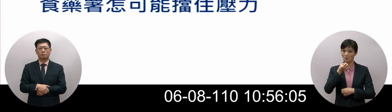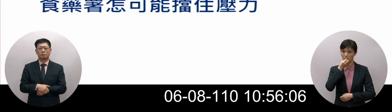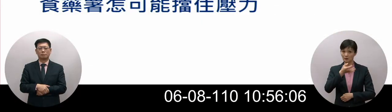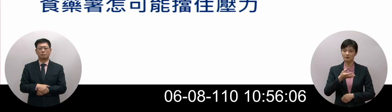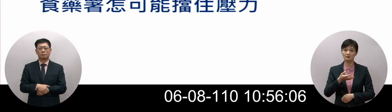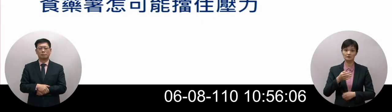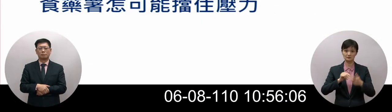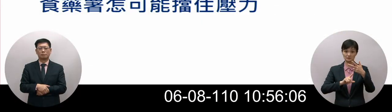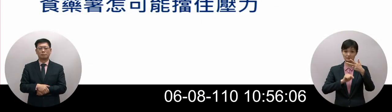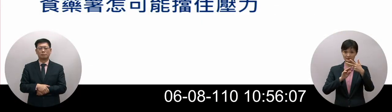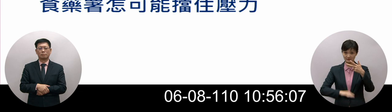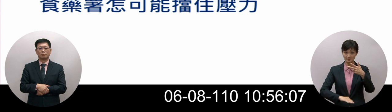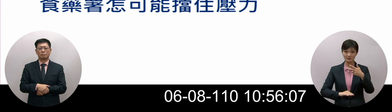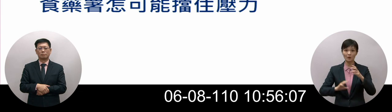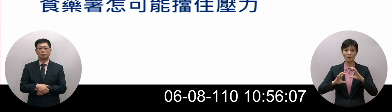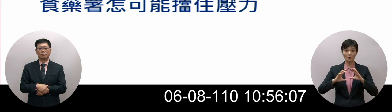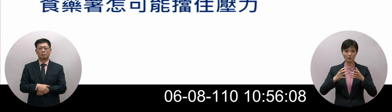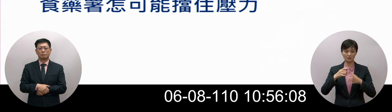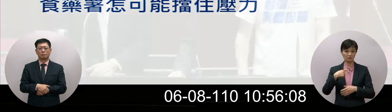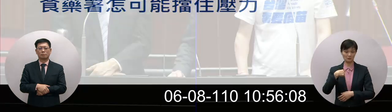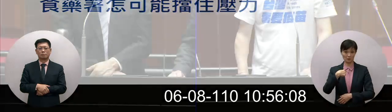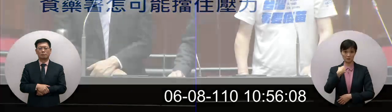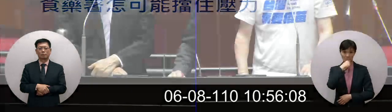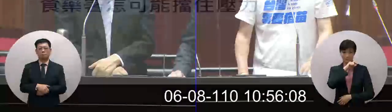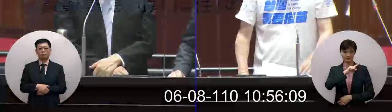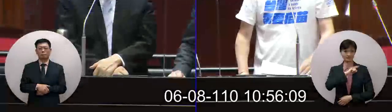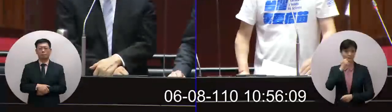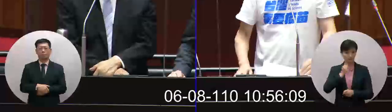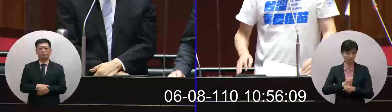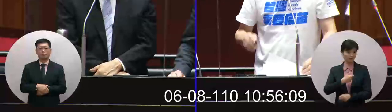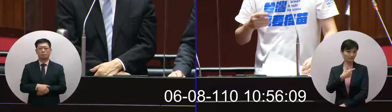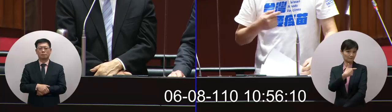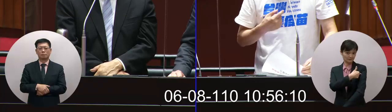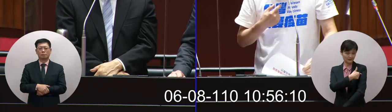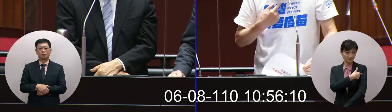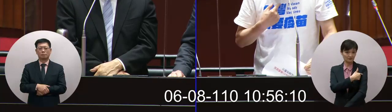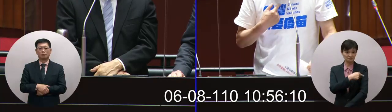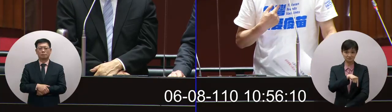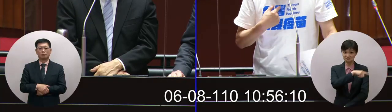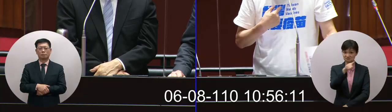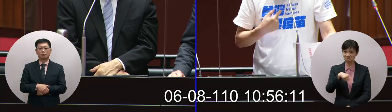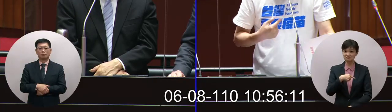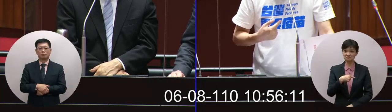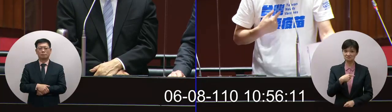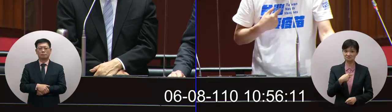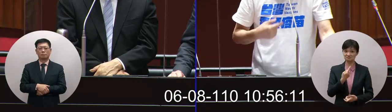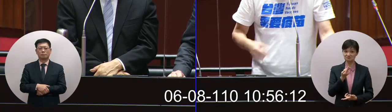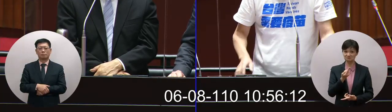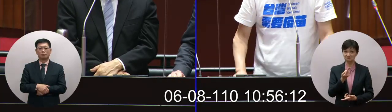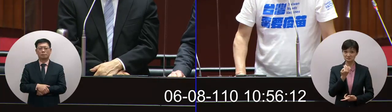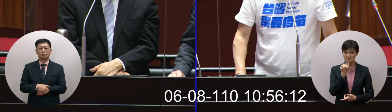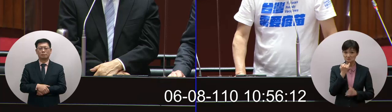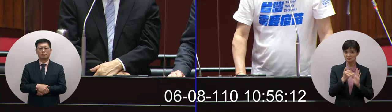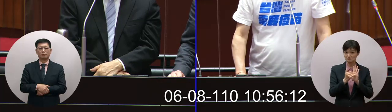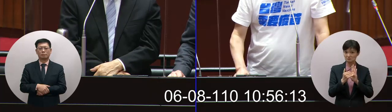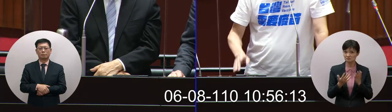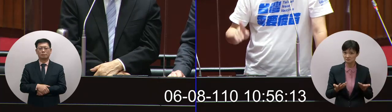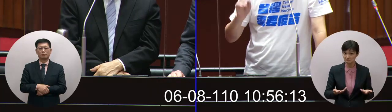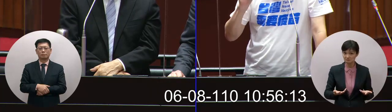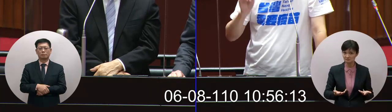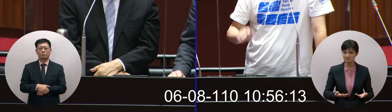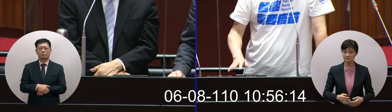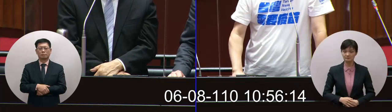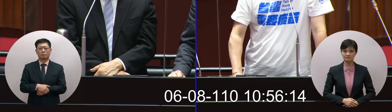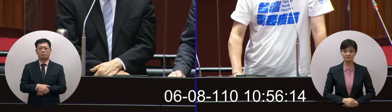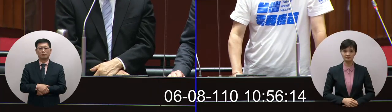苗，只要署敢说 no 吗？这每一句话都刺在我们的心，对不对？